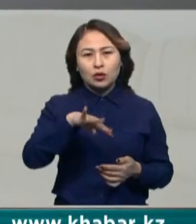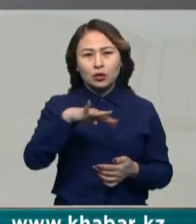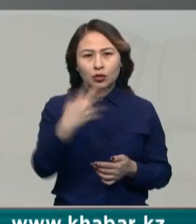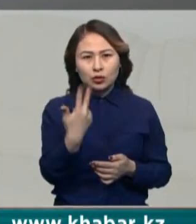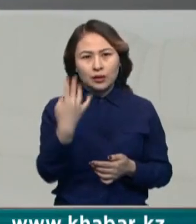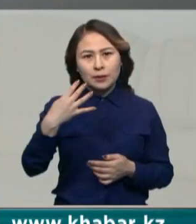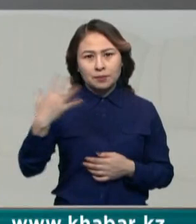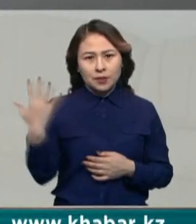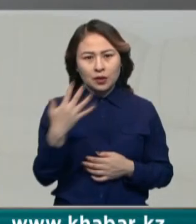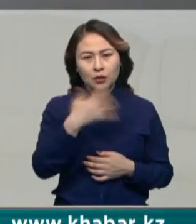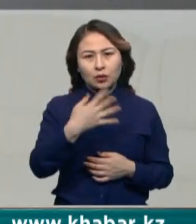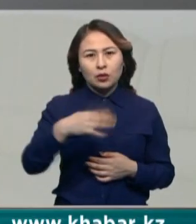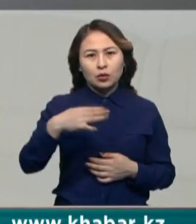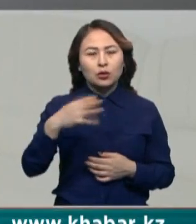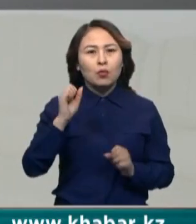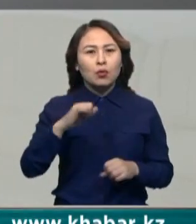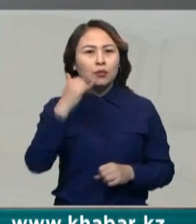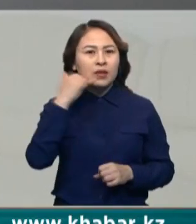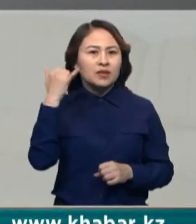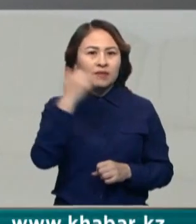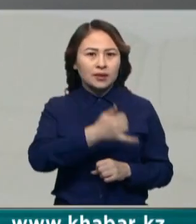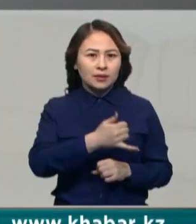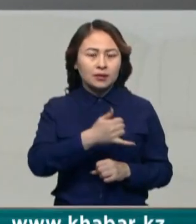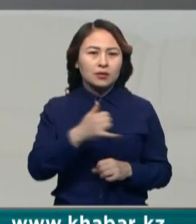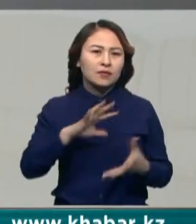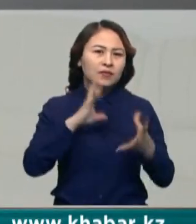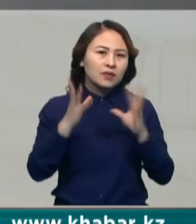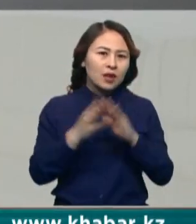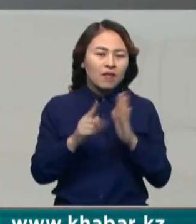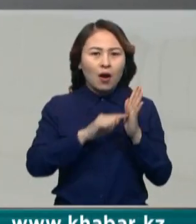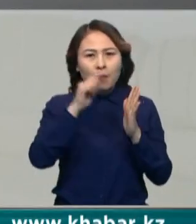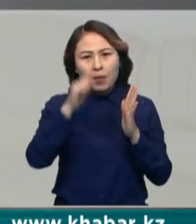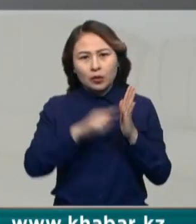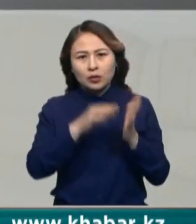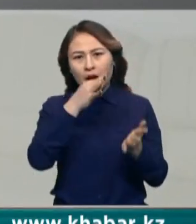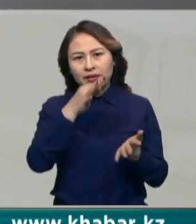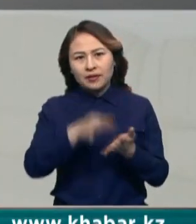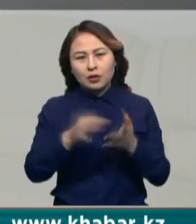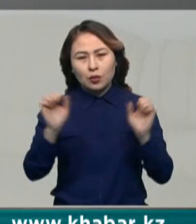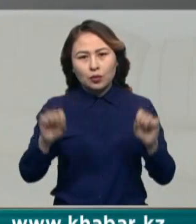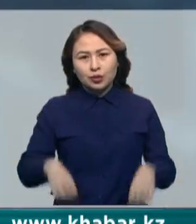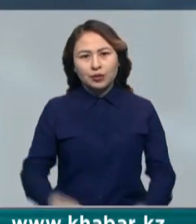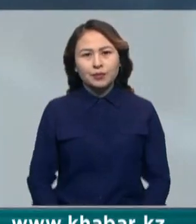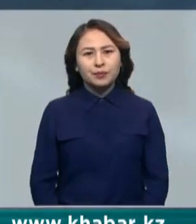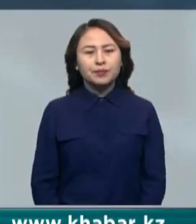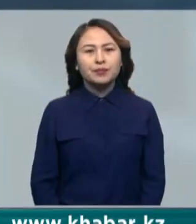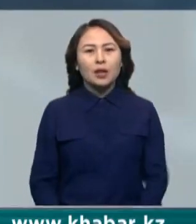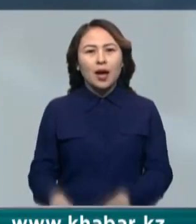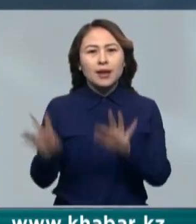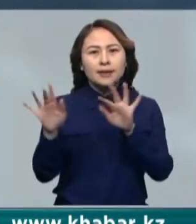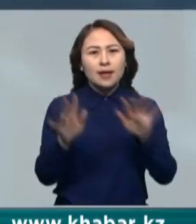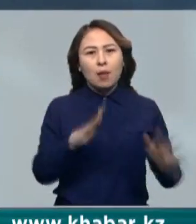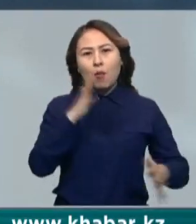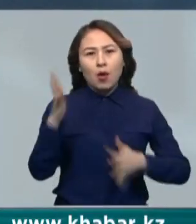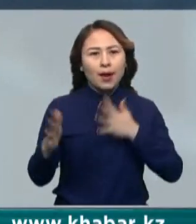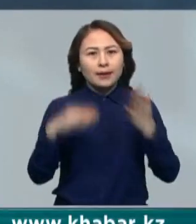немесе 50-40-23 нөмірлер арқылы мәлімдей аласыздар. Барлық жағдайлар бойынша шара қолдануға тырысамыз. Қарлы боран